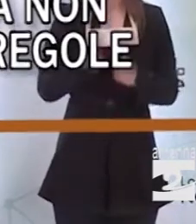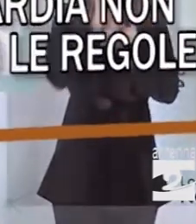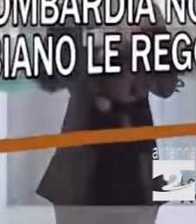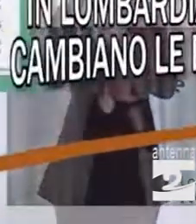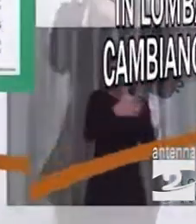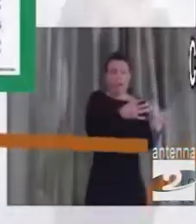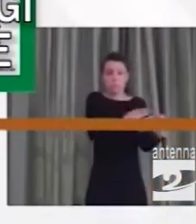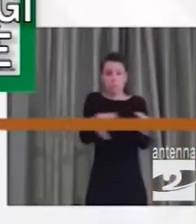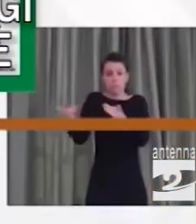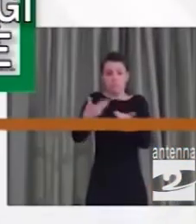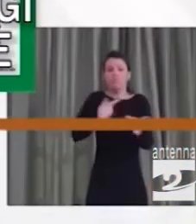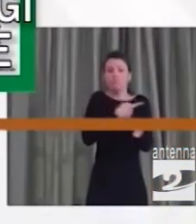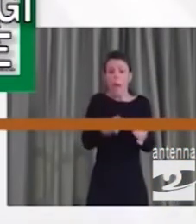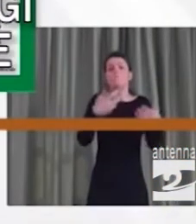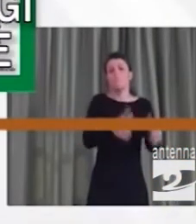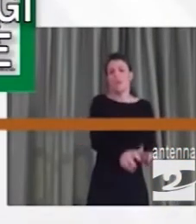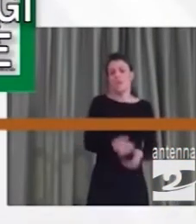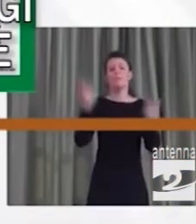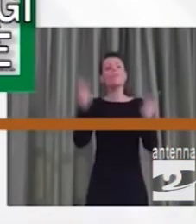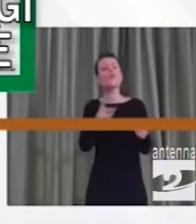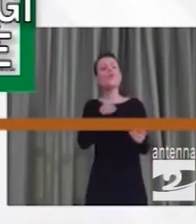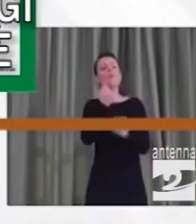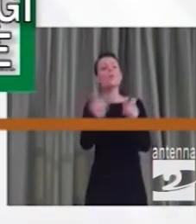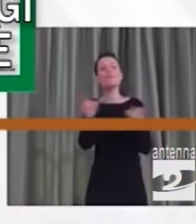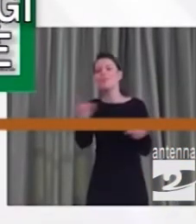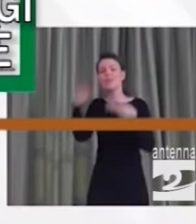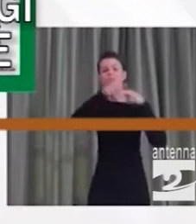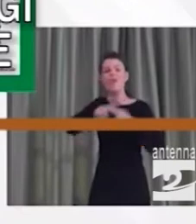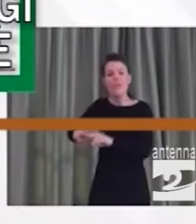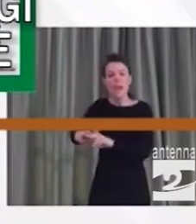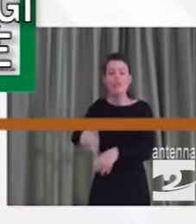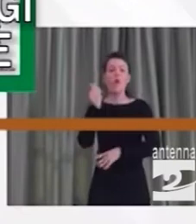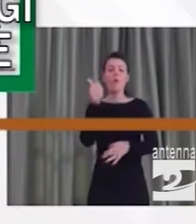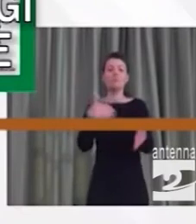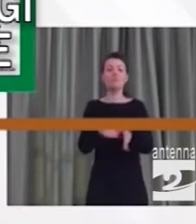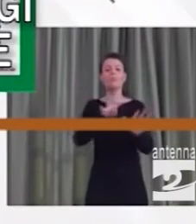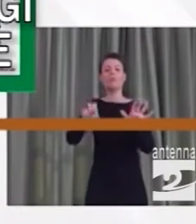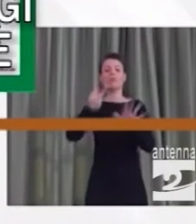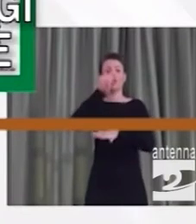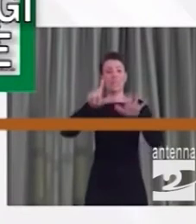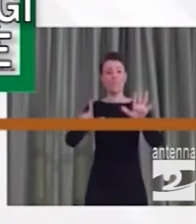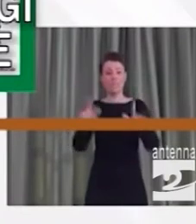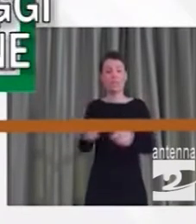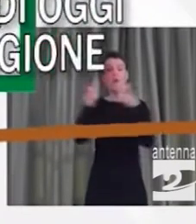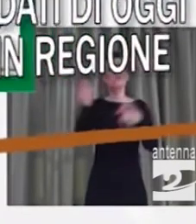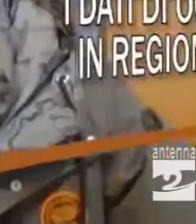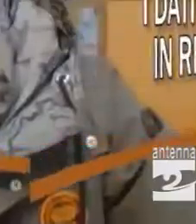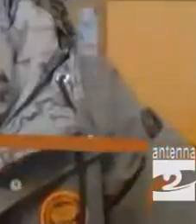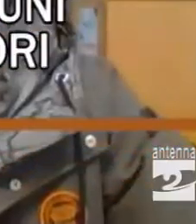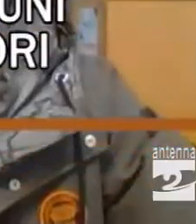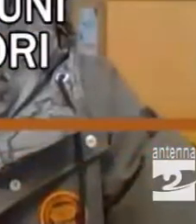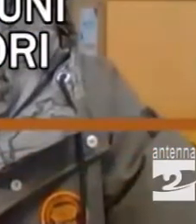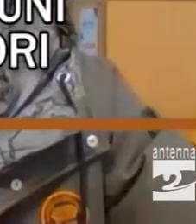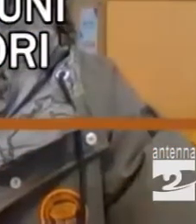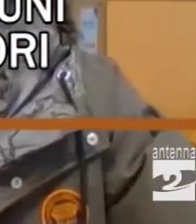Fontana. Coronavirus, l'assessore Giulio Gallera, iniziamo a vedere una piccola luce, sarebbe folle vanificare il tutto. Rogno,